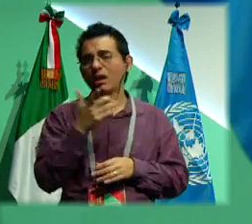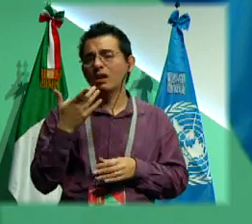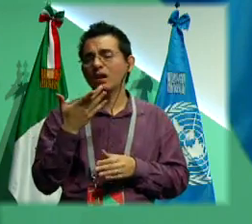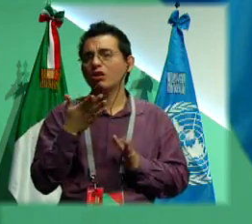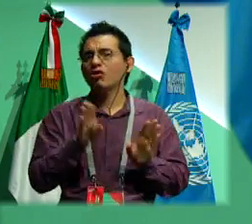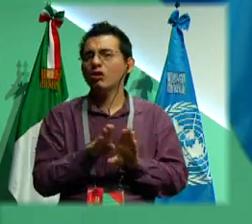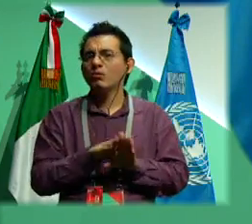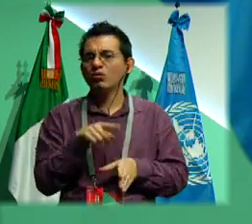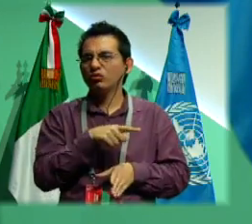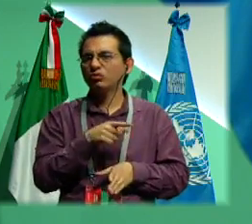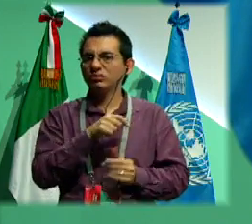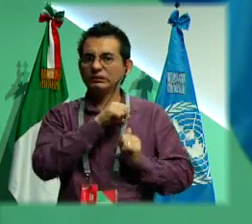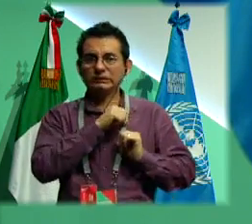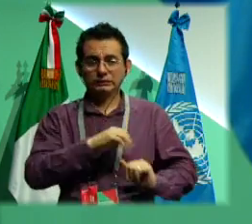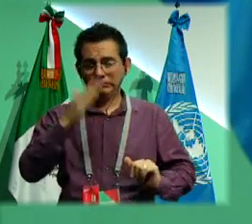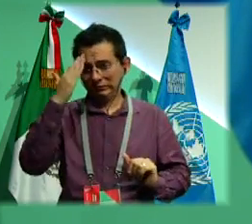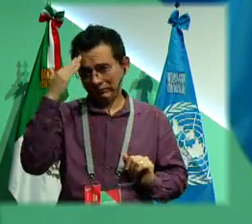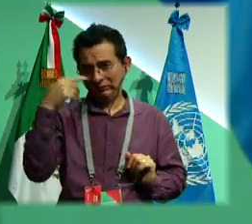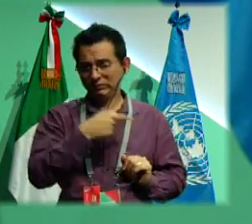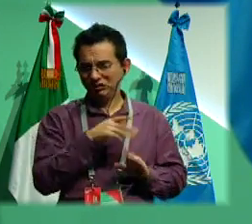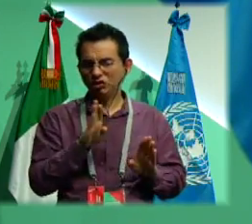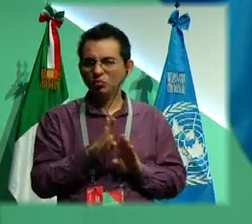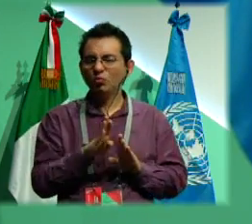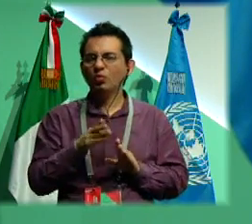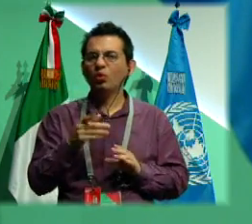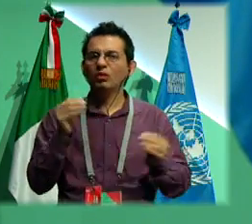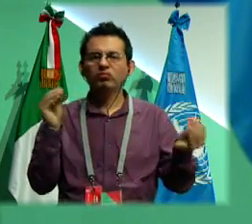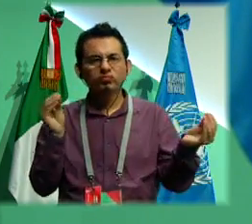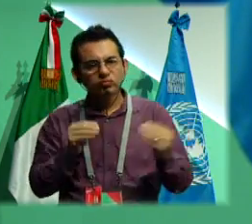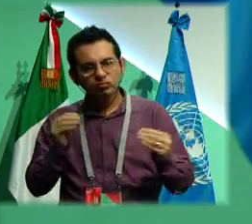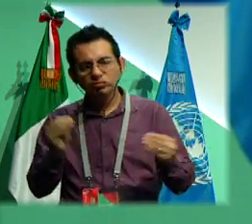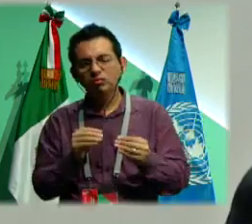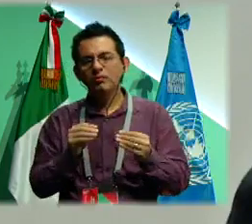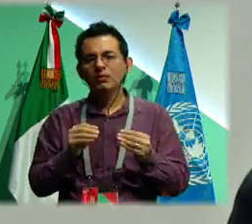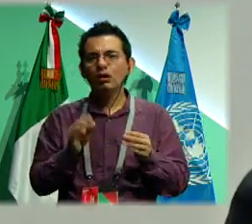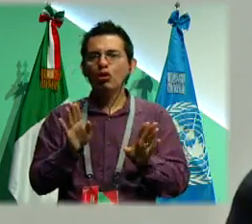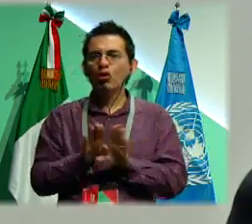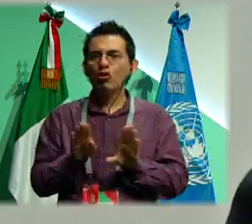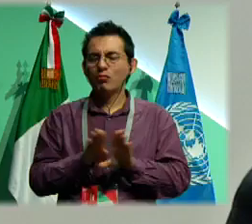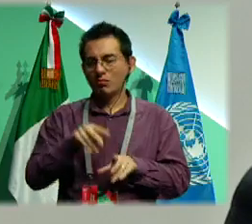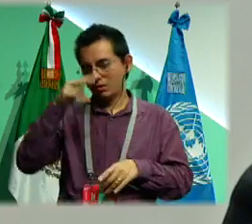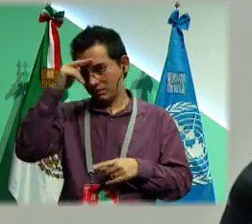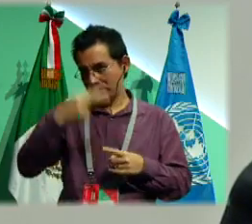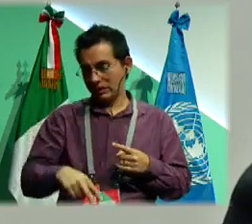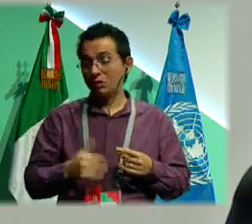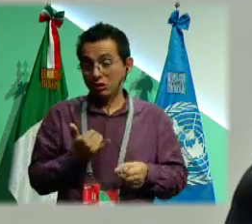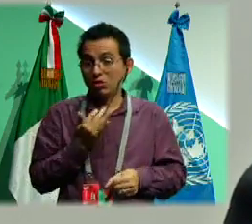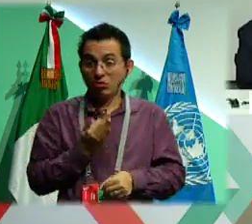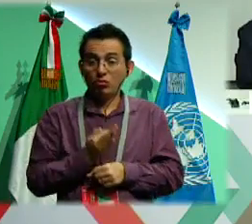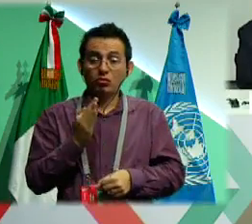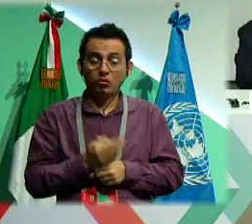ex-négociateur commercial pour le gouvernement mexicain. Et maintenant, il travaille à Aguilar y Loera.